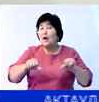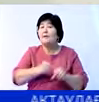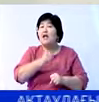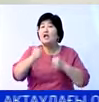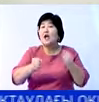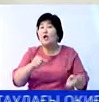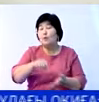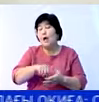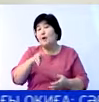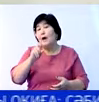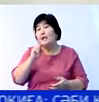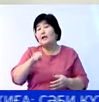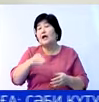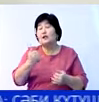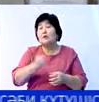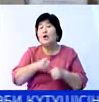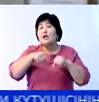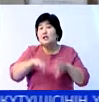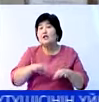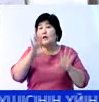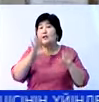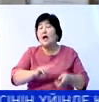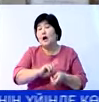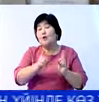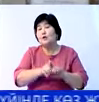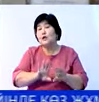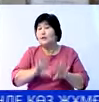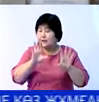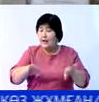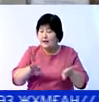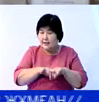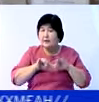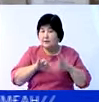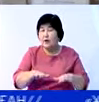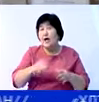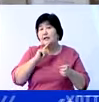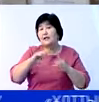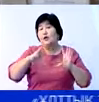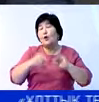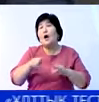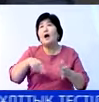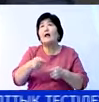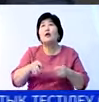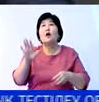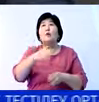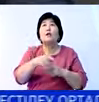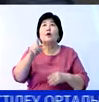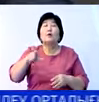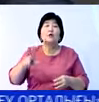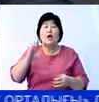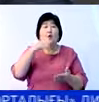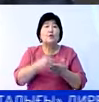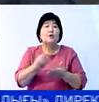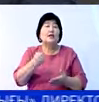болды. Мәслихаттың бұл шешіміндегі өзгерістер заңға сәйкес жүзеге асырылмақ. Сессияны қорытындылаған қала әкімі барлық сала өкілдеріне бюджет